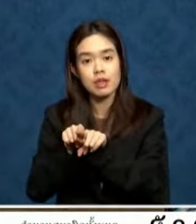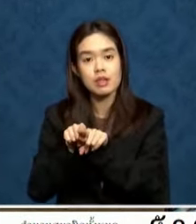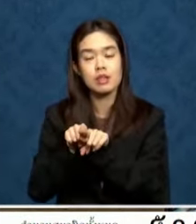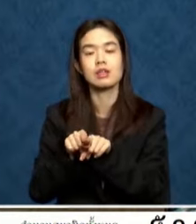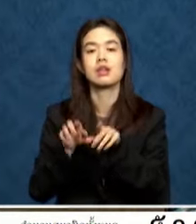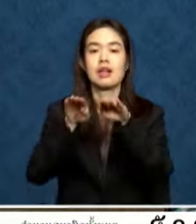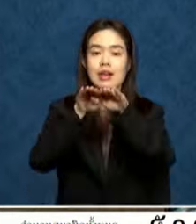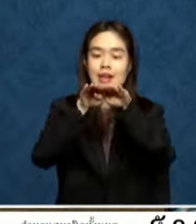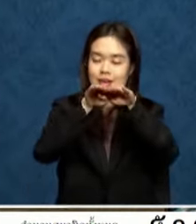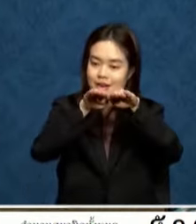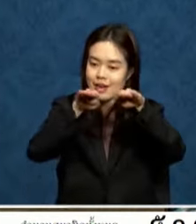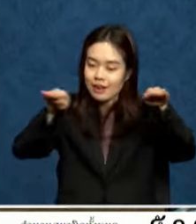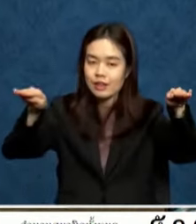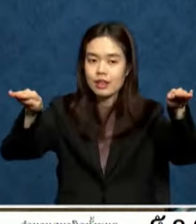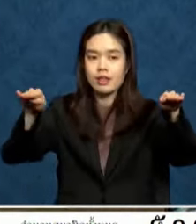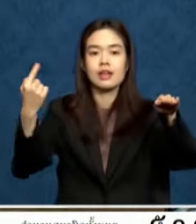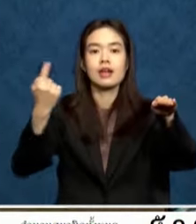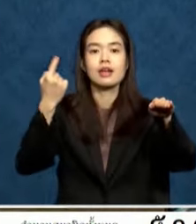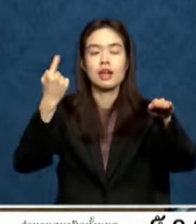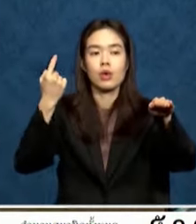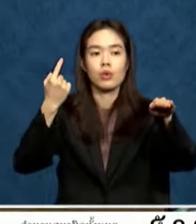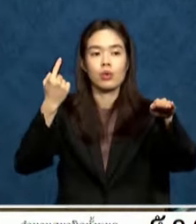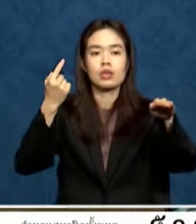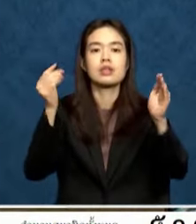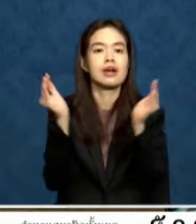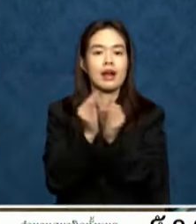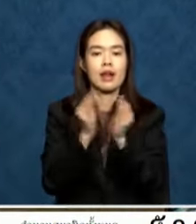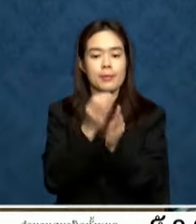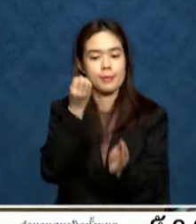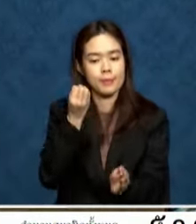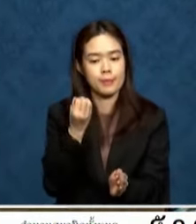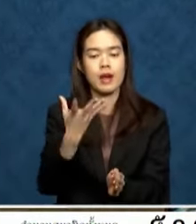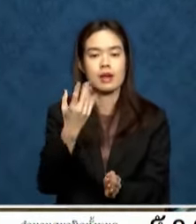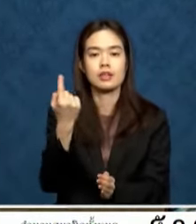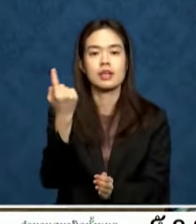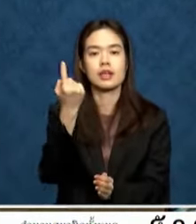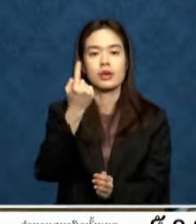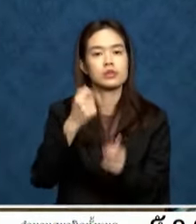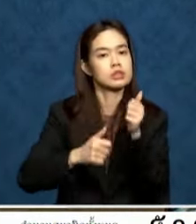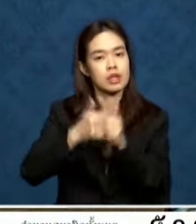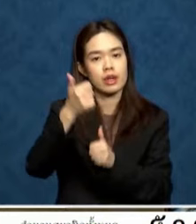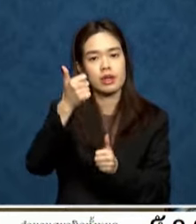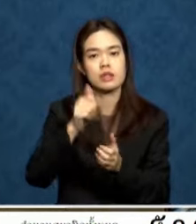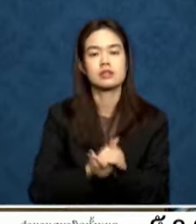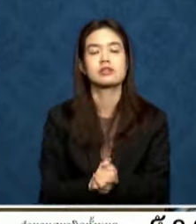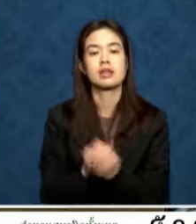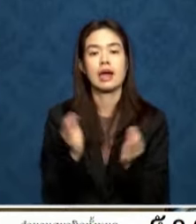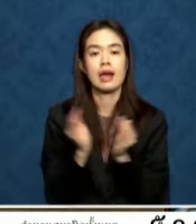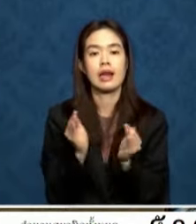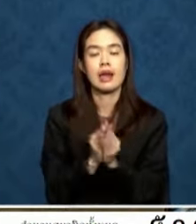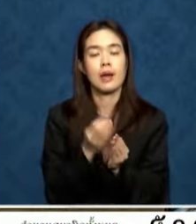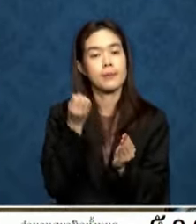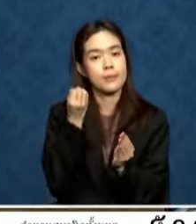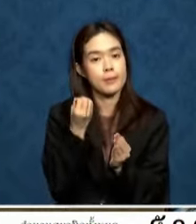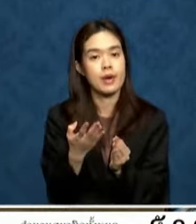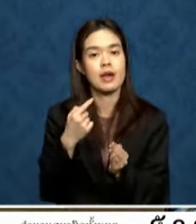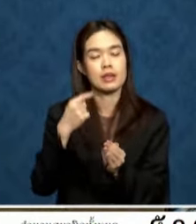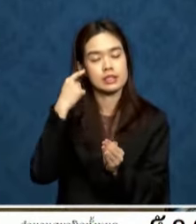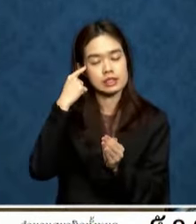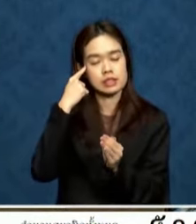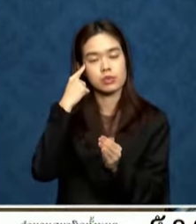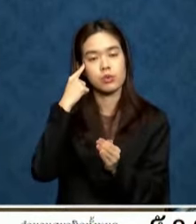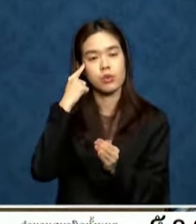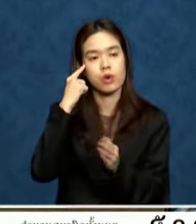ประการเดียวคือใช้เสียงข้างมากเสียงข้างมากบอกว่าเห็นชอบก็เ